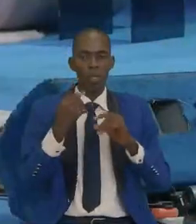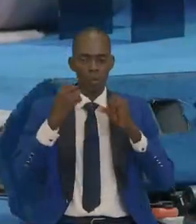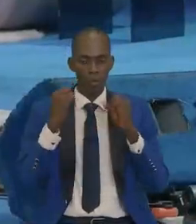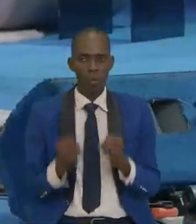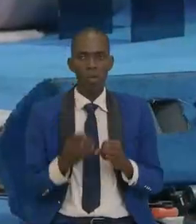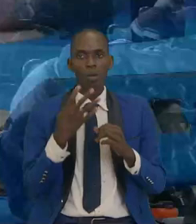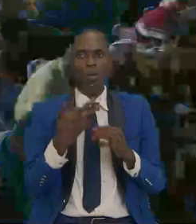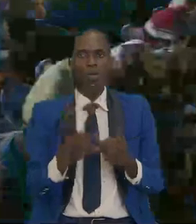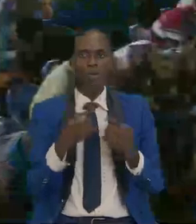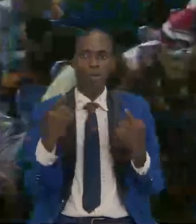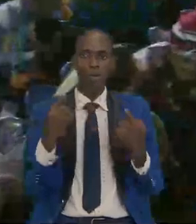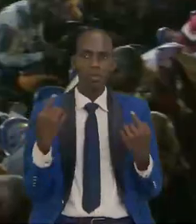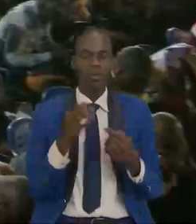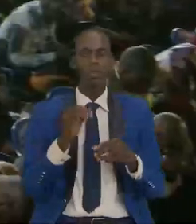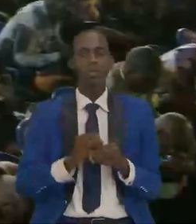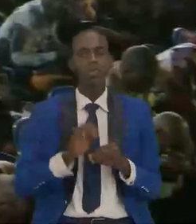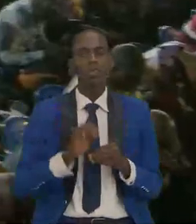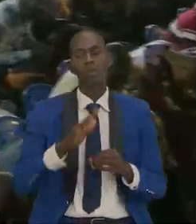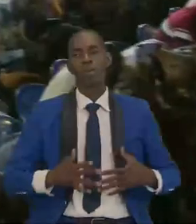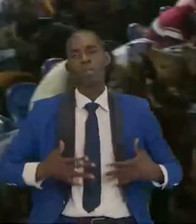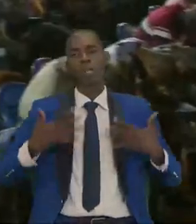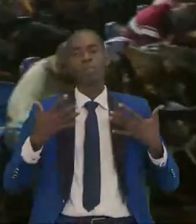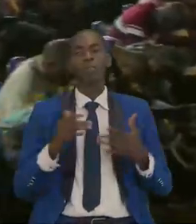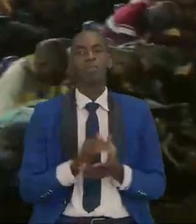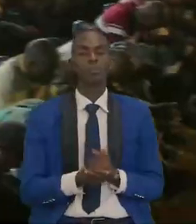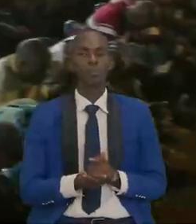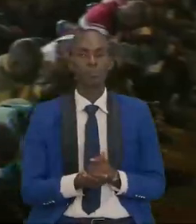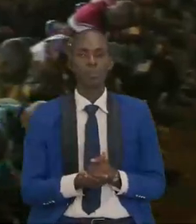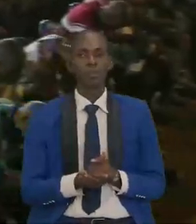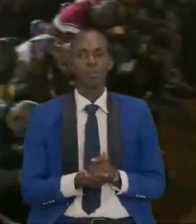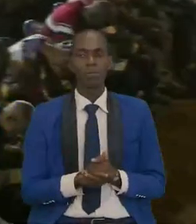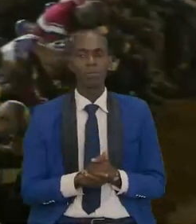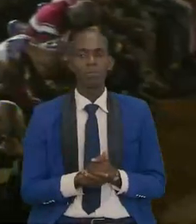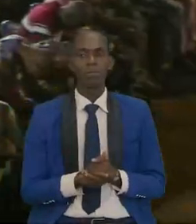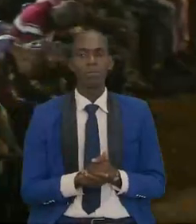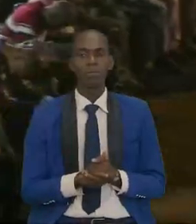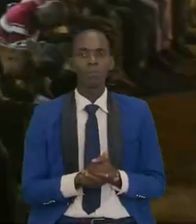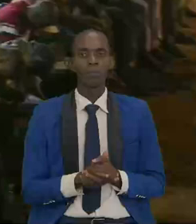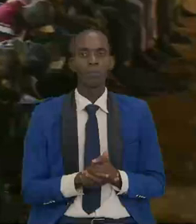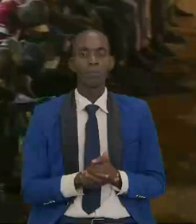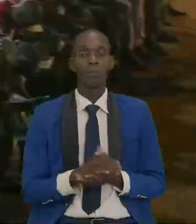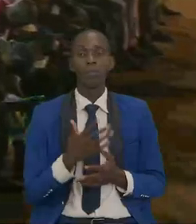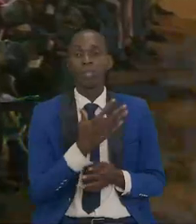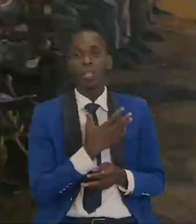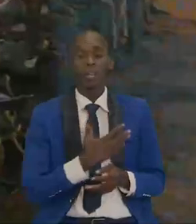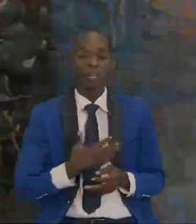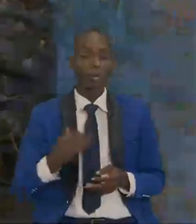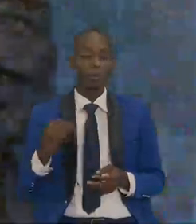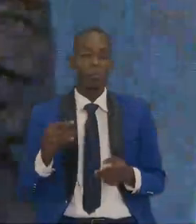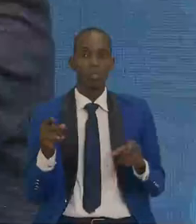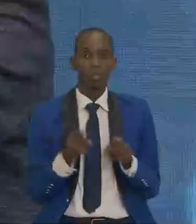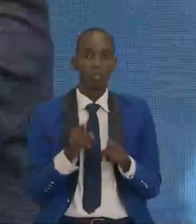Il t'affranchira du pouvoir du péché dans ta vie.